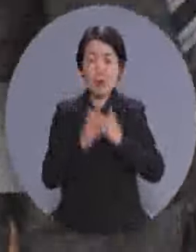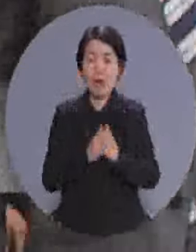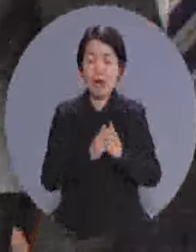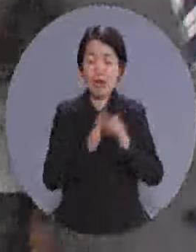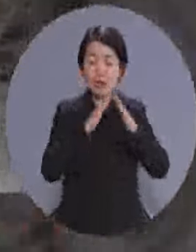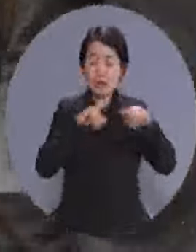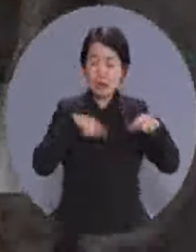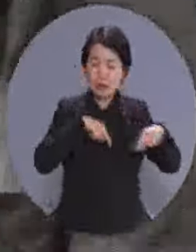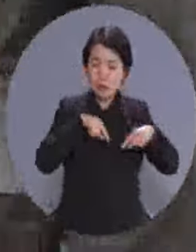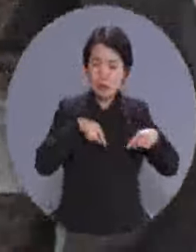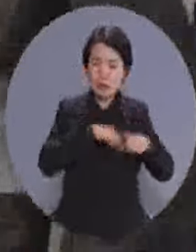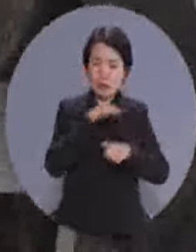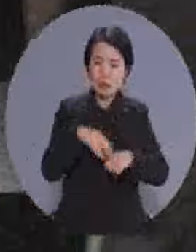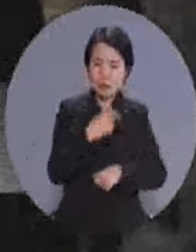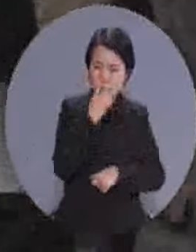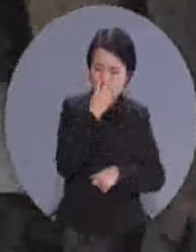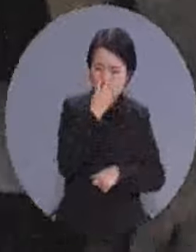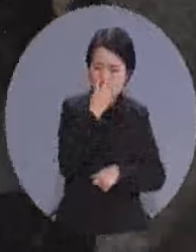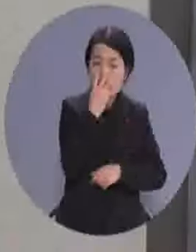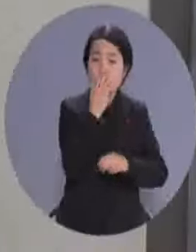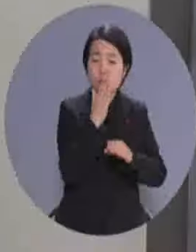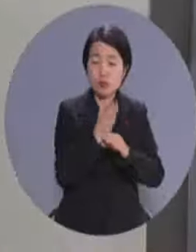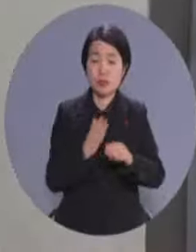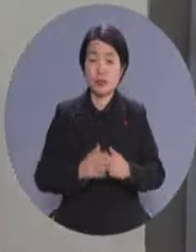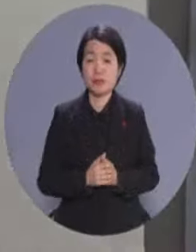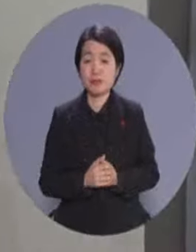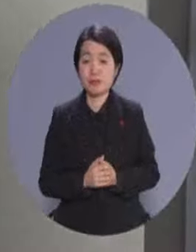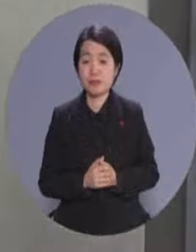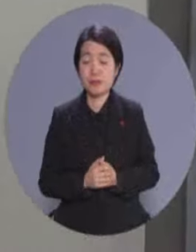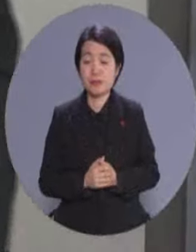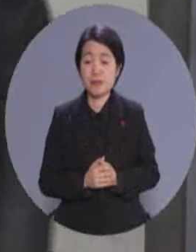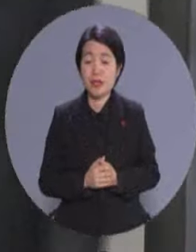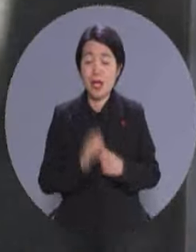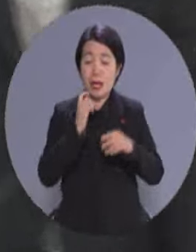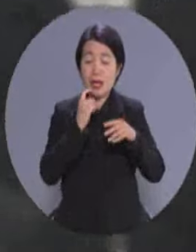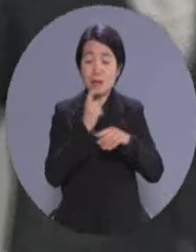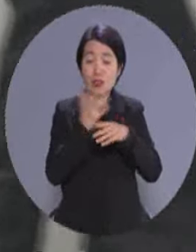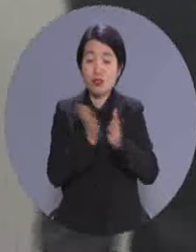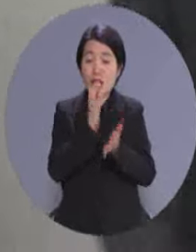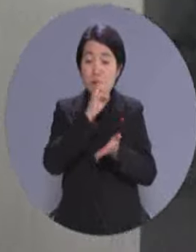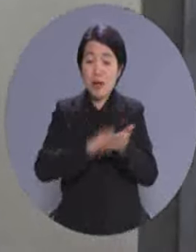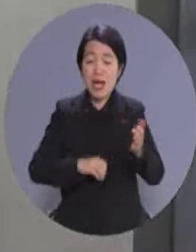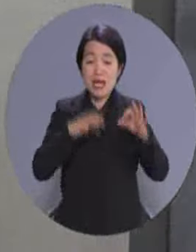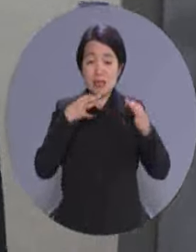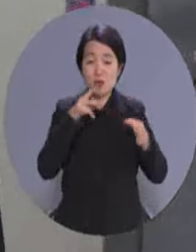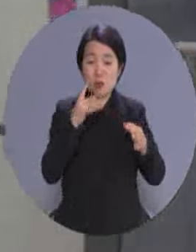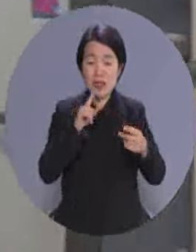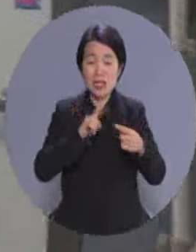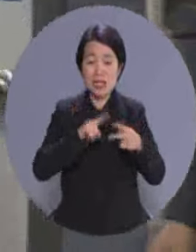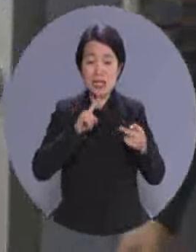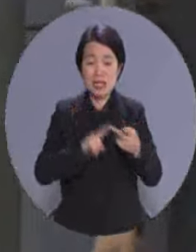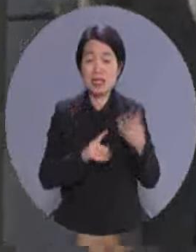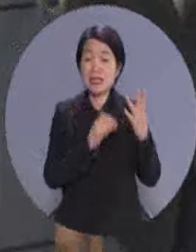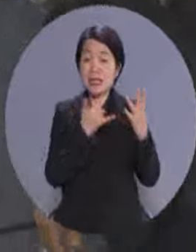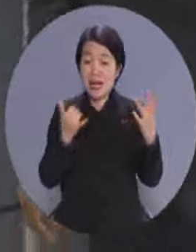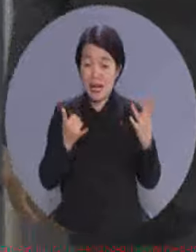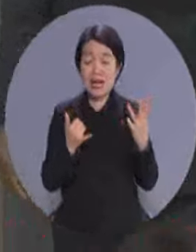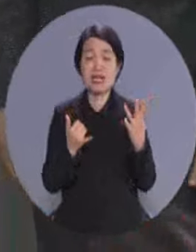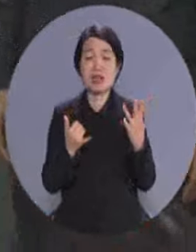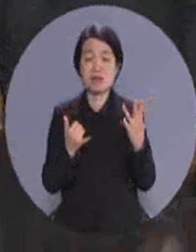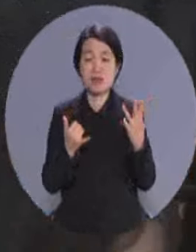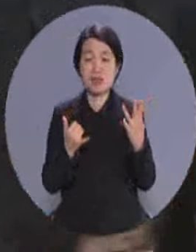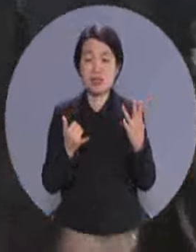정치권도 촉각을 곤두세우는 모양새입니다. 하루 먼저 민주당을 탈당한 김종민, 조홍천, 이호욱 세 명의 현역